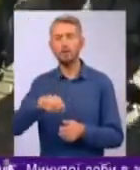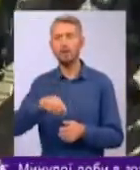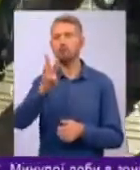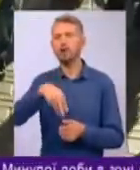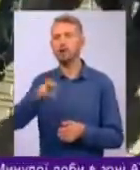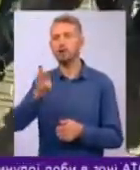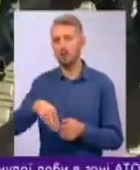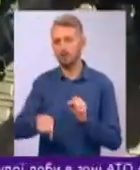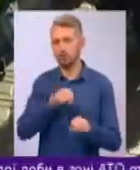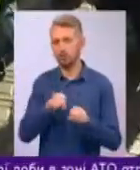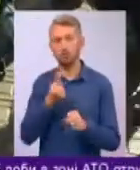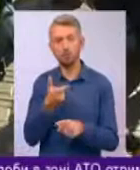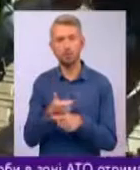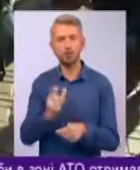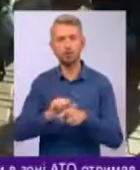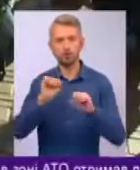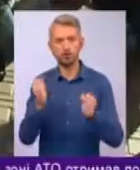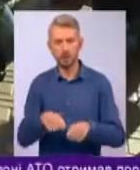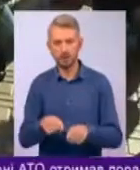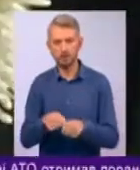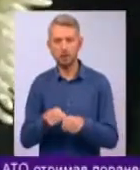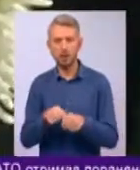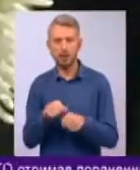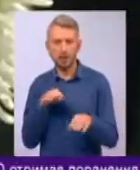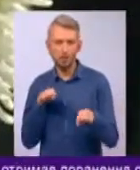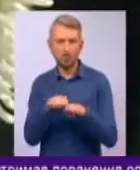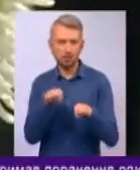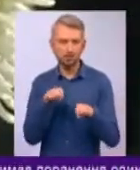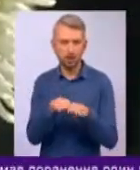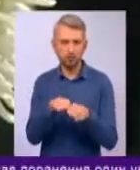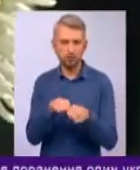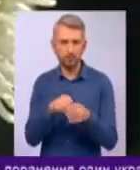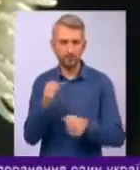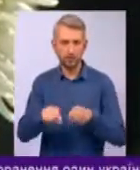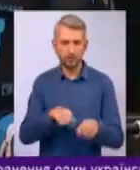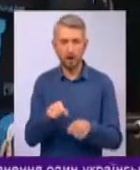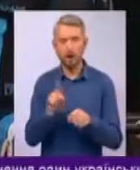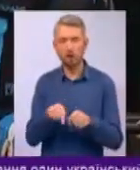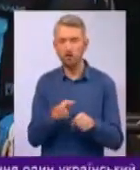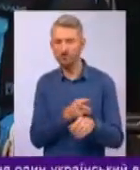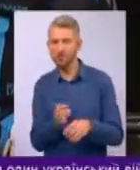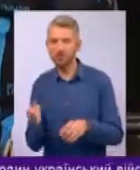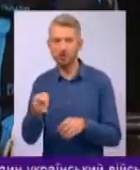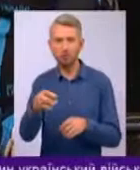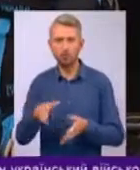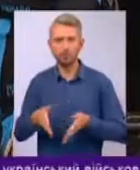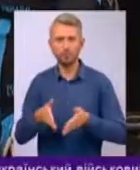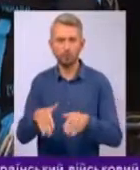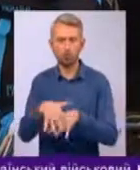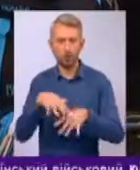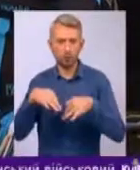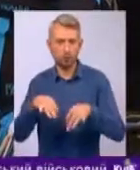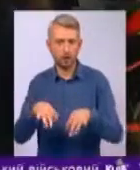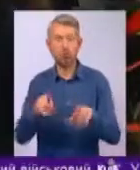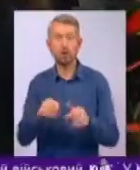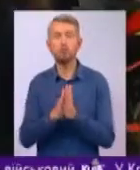штрафувати порушників, які перевищують швидкість, підрізають людей на роверах, а також виїжджають на смугу для руху громадського транспорту. Крім того, активісти